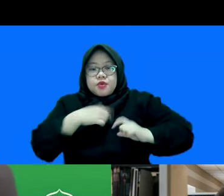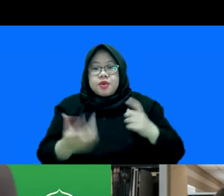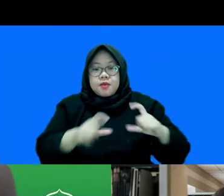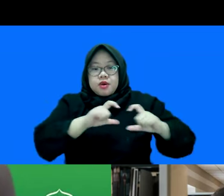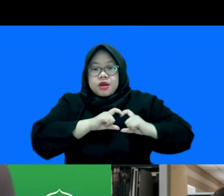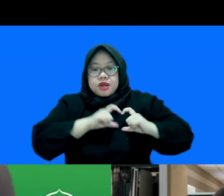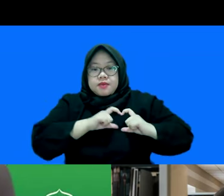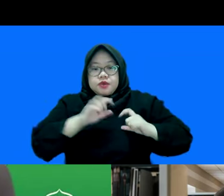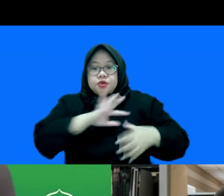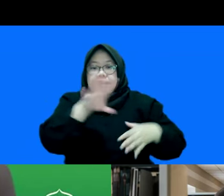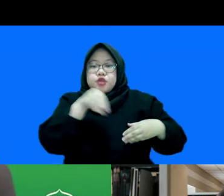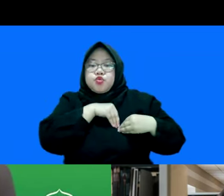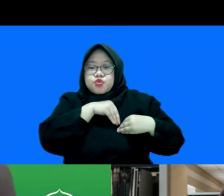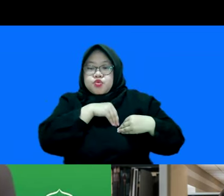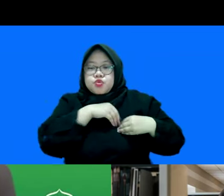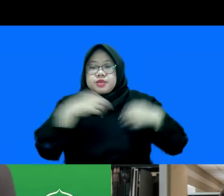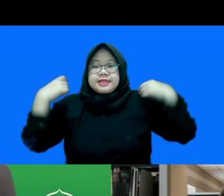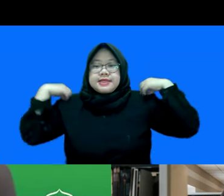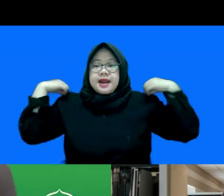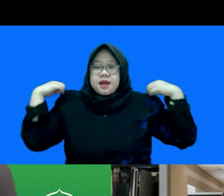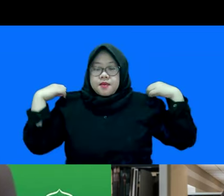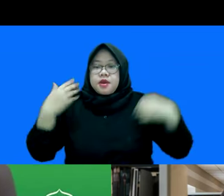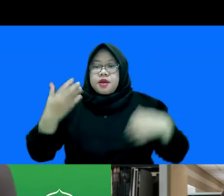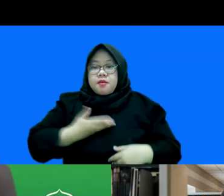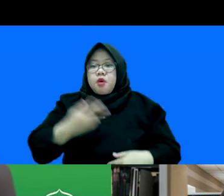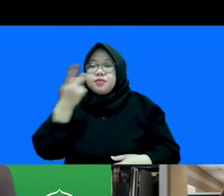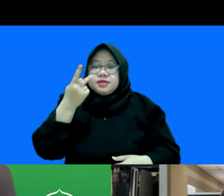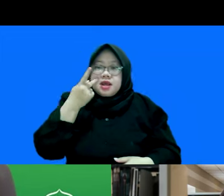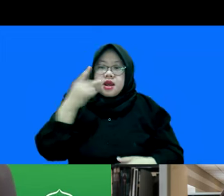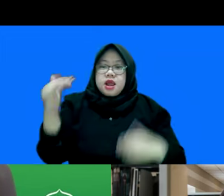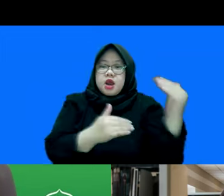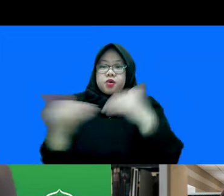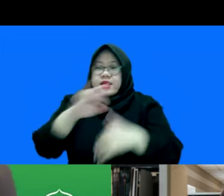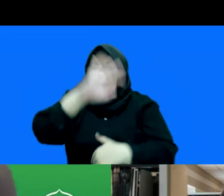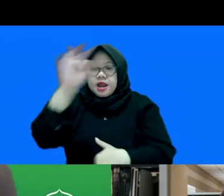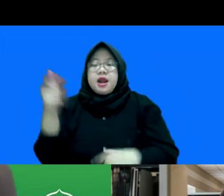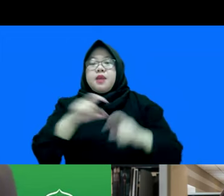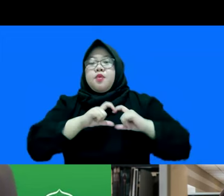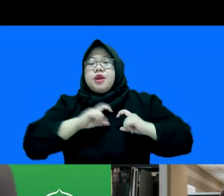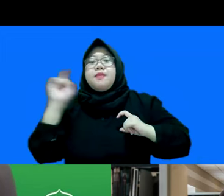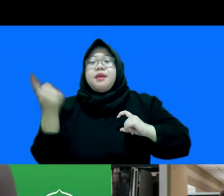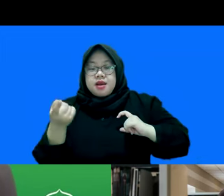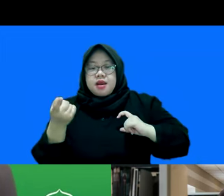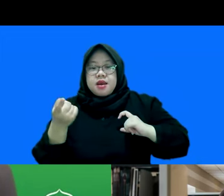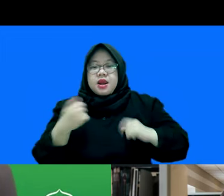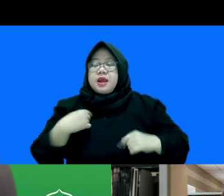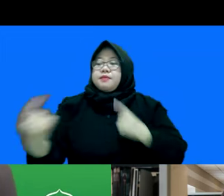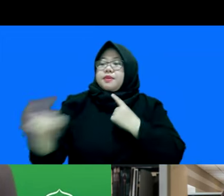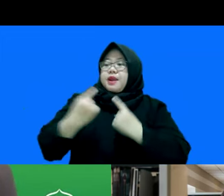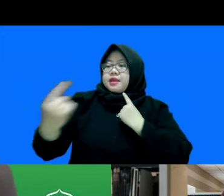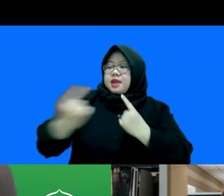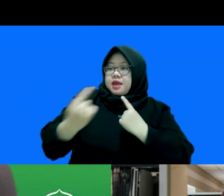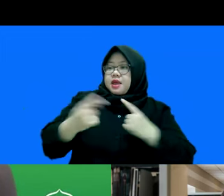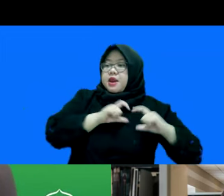dari seragam dia udah. Mau dia jaga lalu lintas, itu ada bodycam di situ. Dan setiap dia berinteraksi dengan masyarakat,